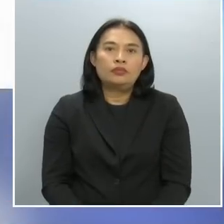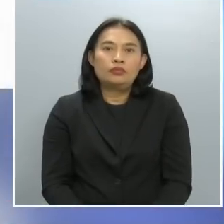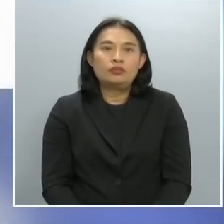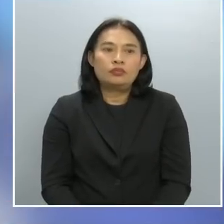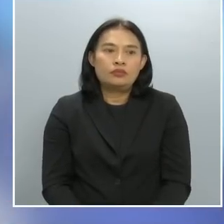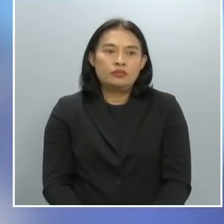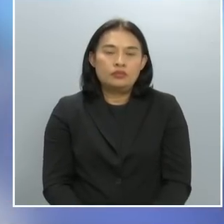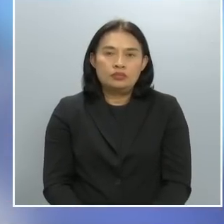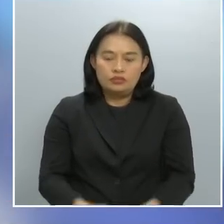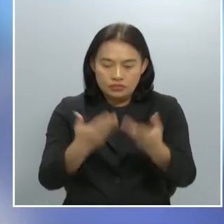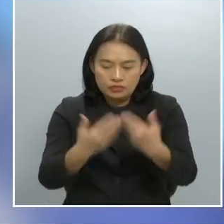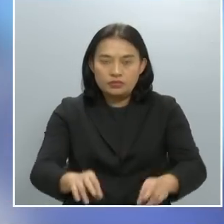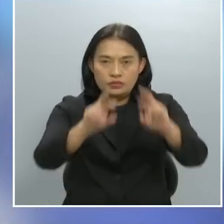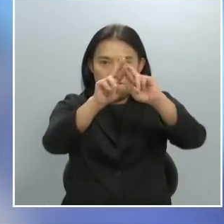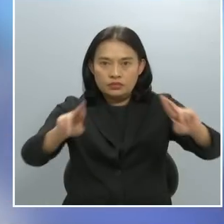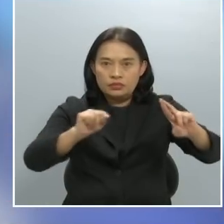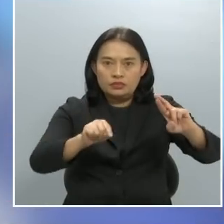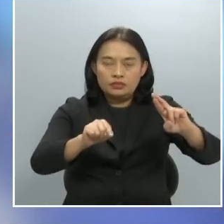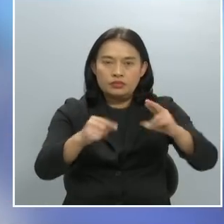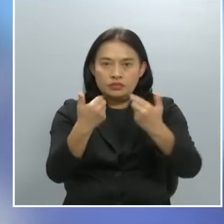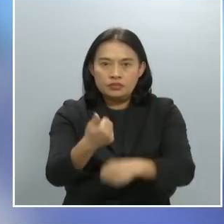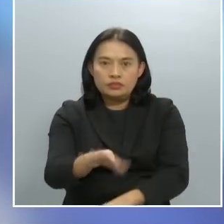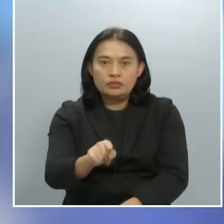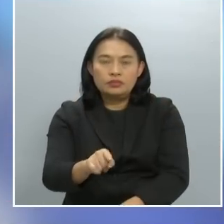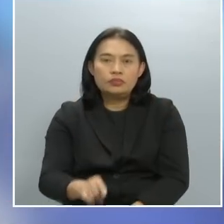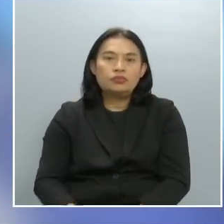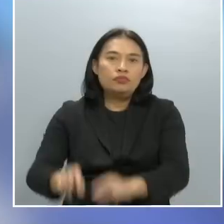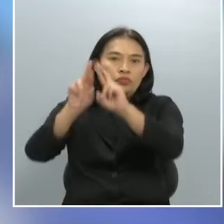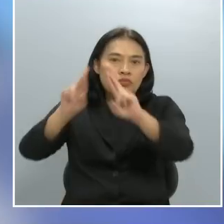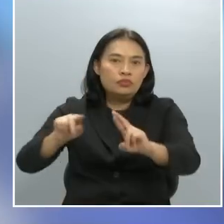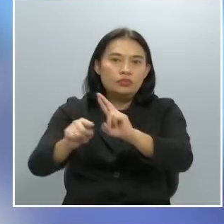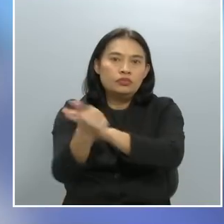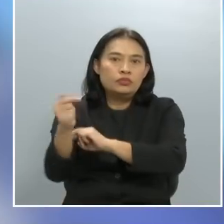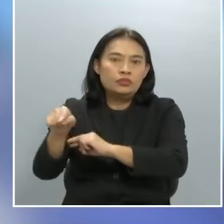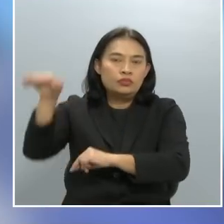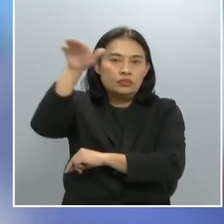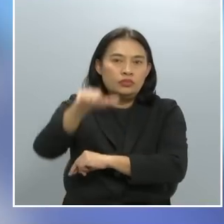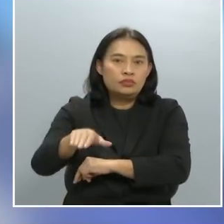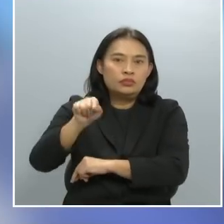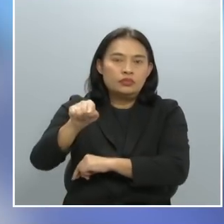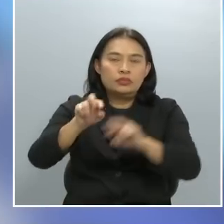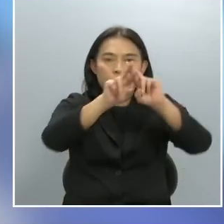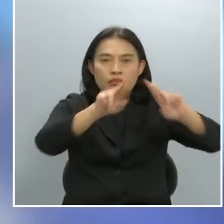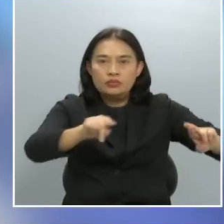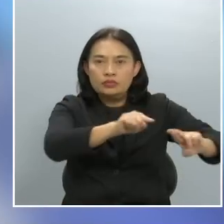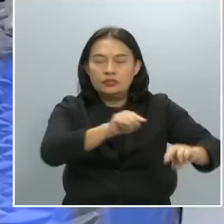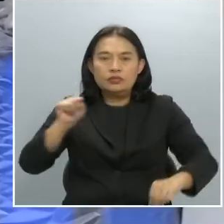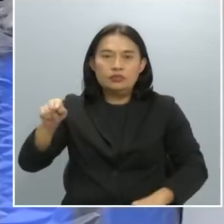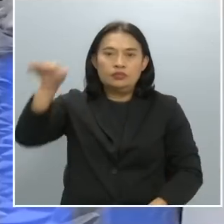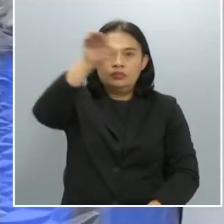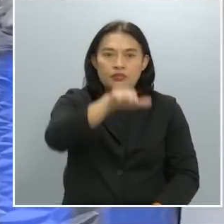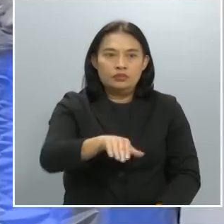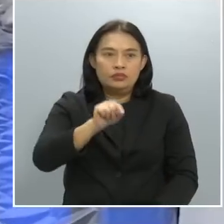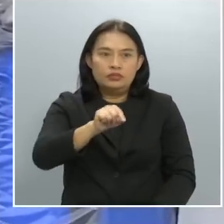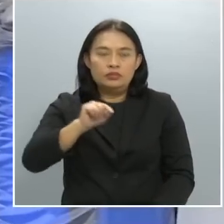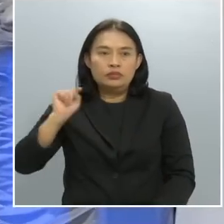ค ่ ะ พอติดต่อร้านนี้ไม่ได้ค่ะตาลทีมข่าวติดต่อไปอีกร้านหนึ่งที่เป็นลูกพี่ลูกน้องกับร้านนี้ปรากฏว่าทางช่